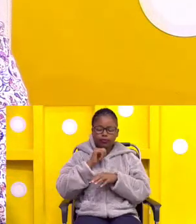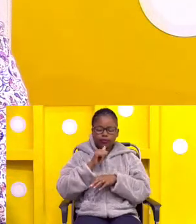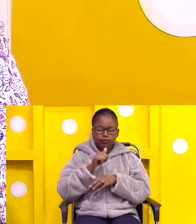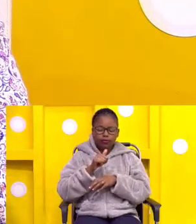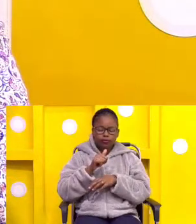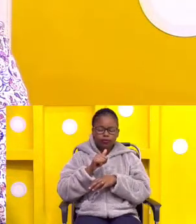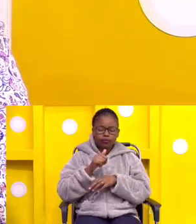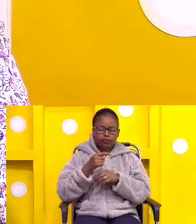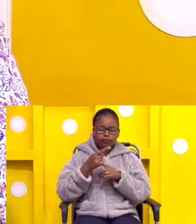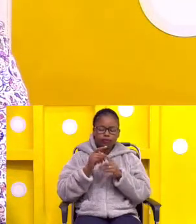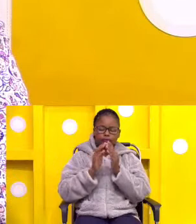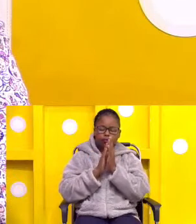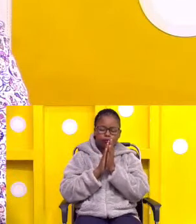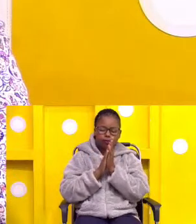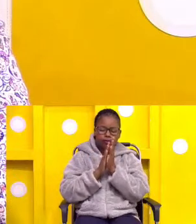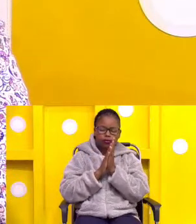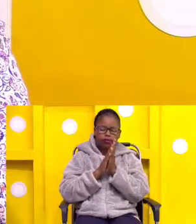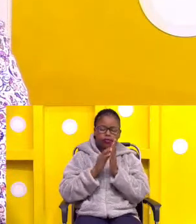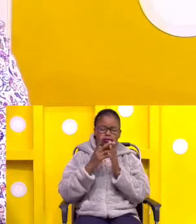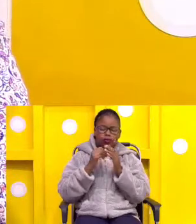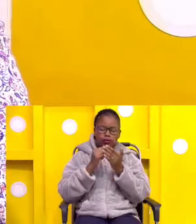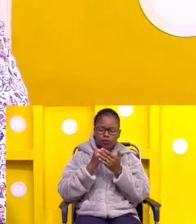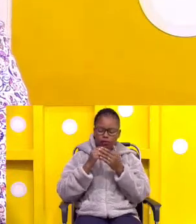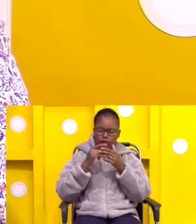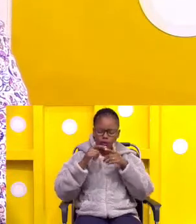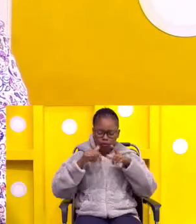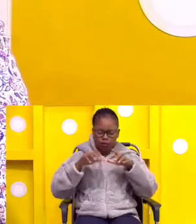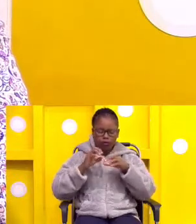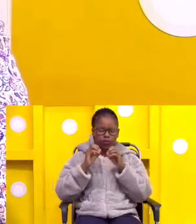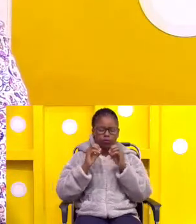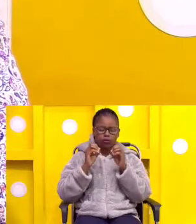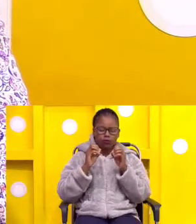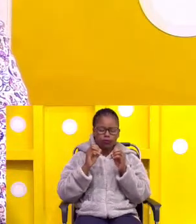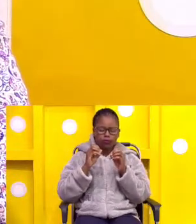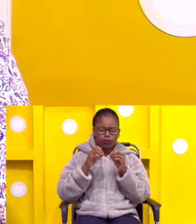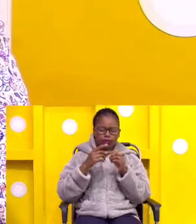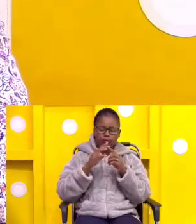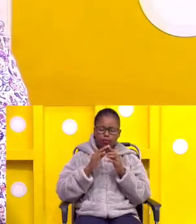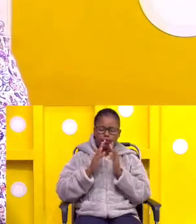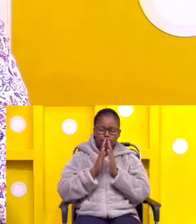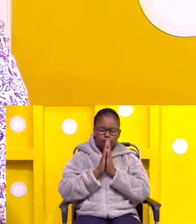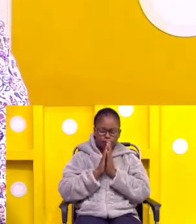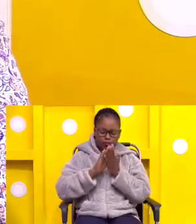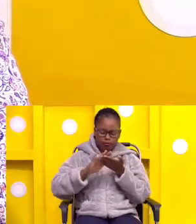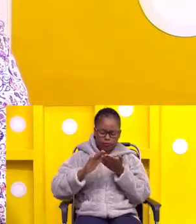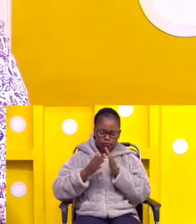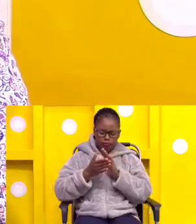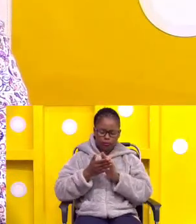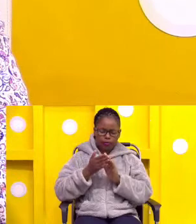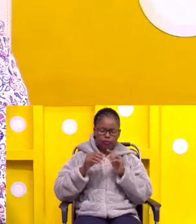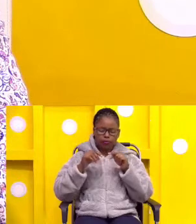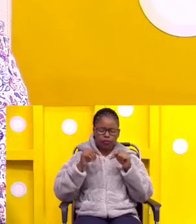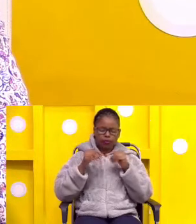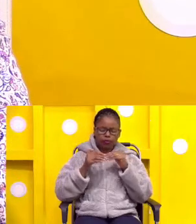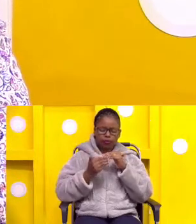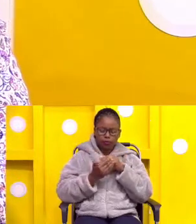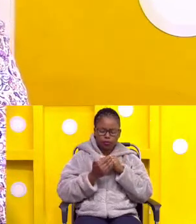maundu matakugocithagia na maguteithagia. No ni twahera rucini ruru we Jesu kigongona kia